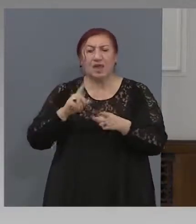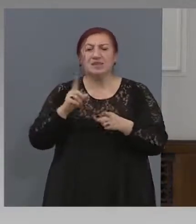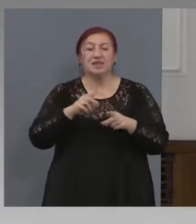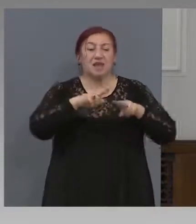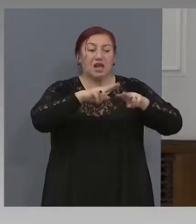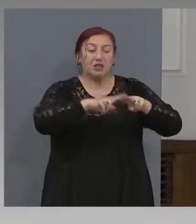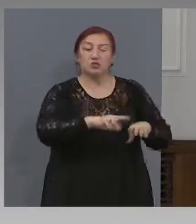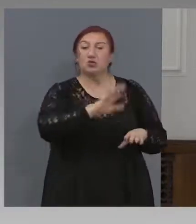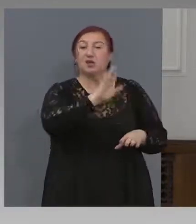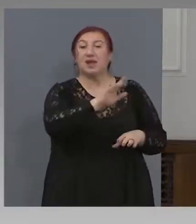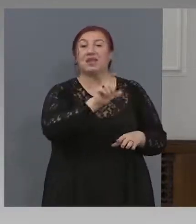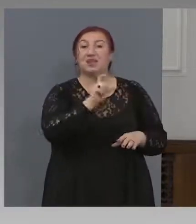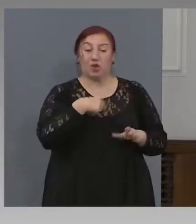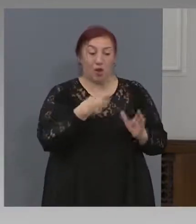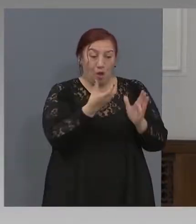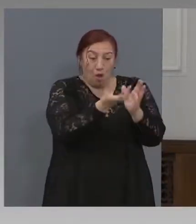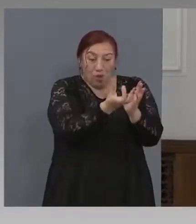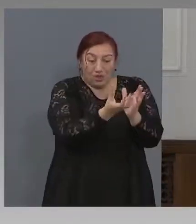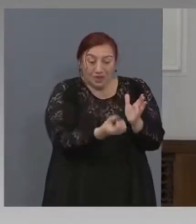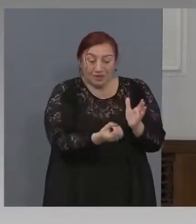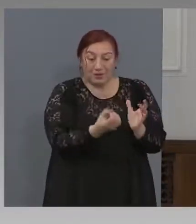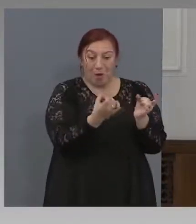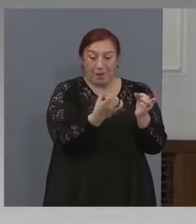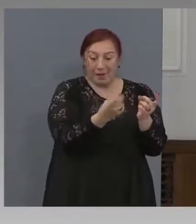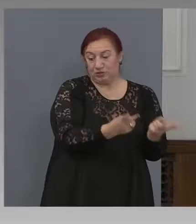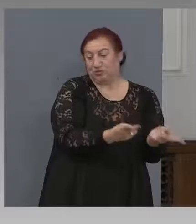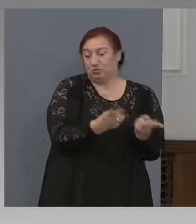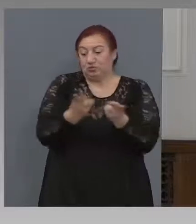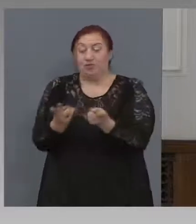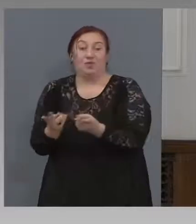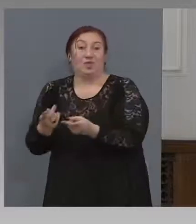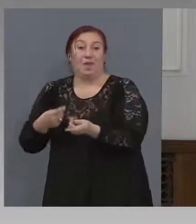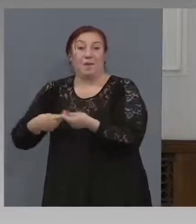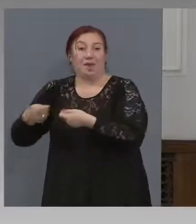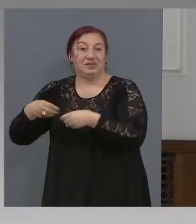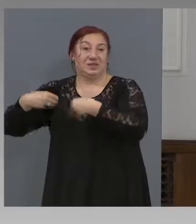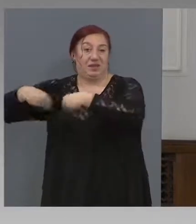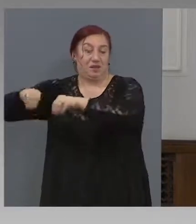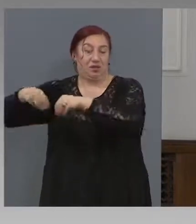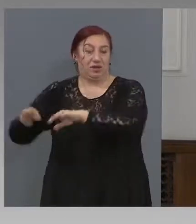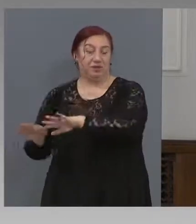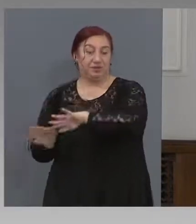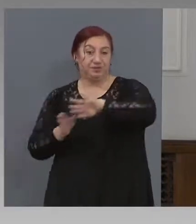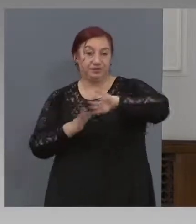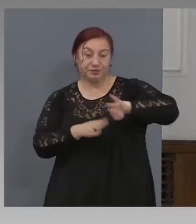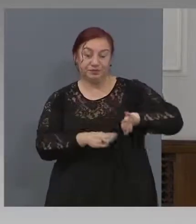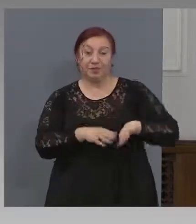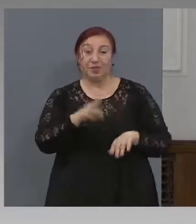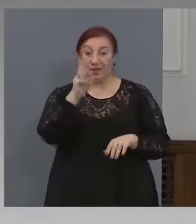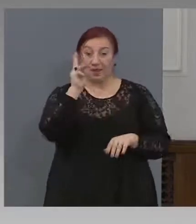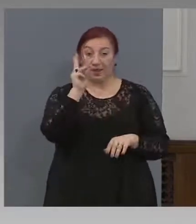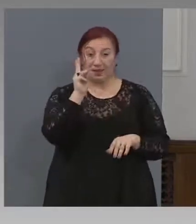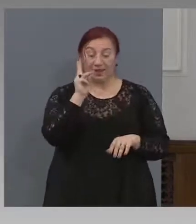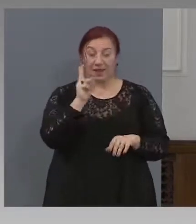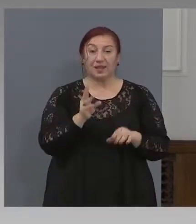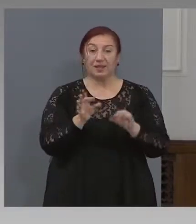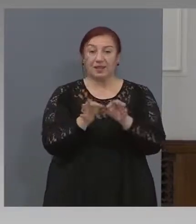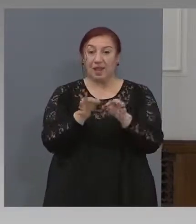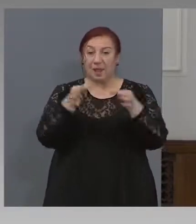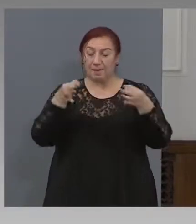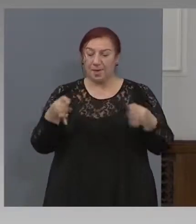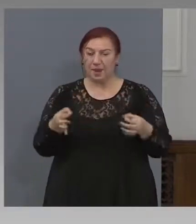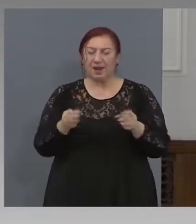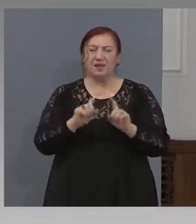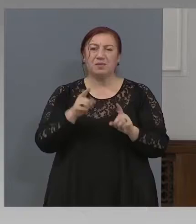залежава тяхната току-що откъсната продукция. Трета конкретна мярка, не мога точни цифри да цитирам